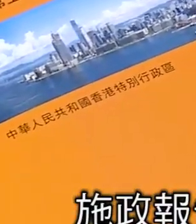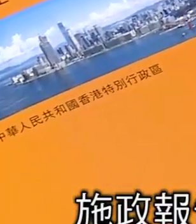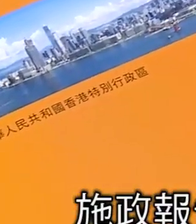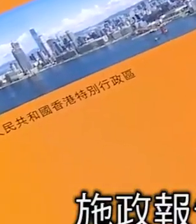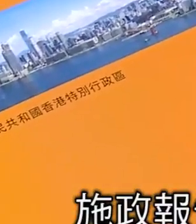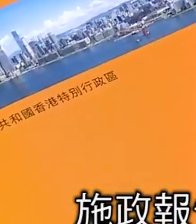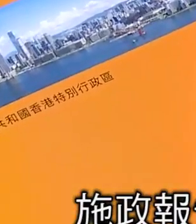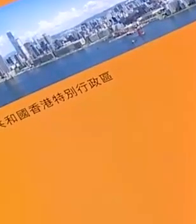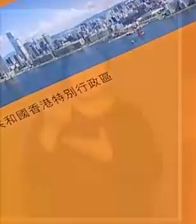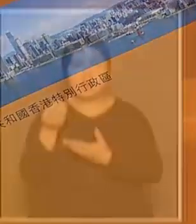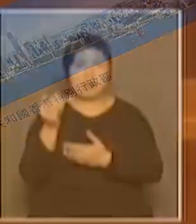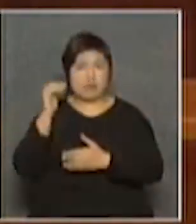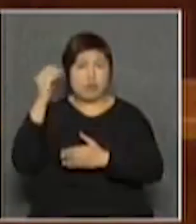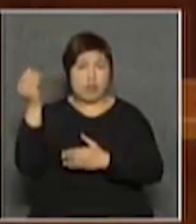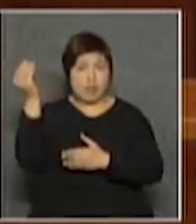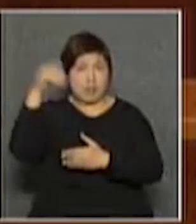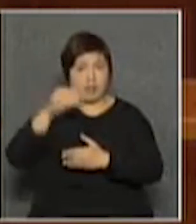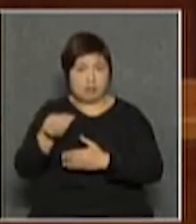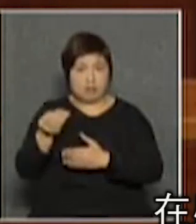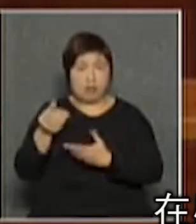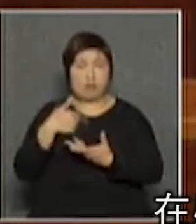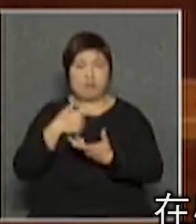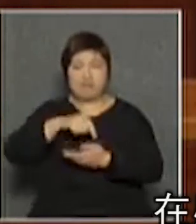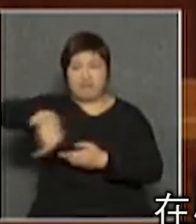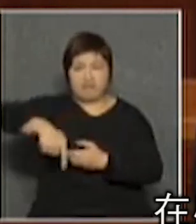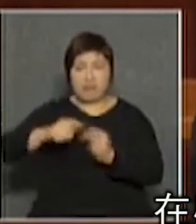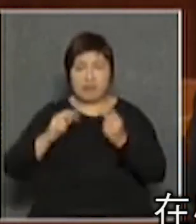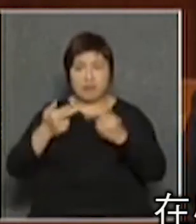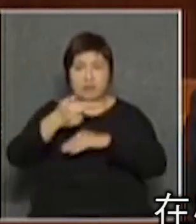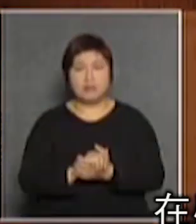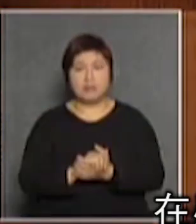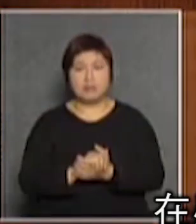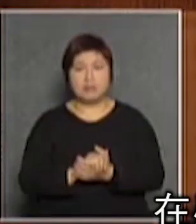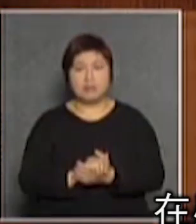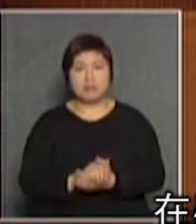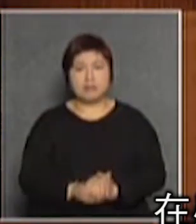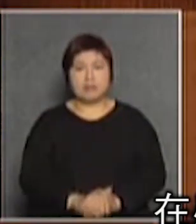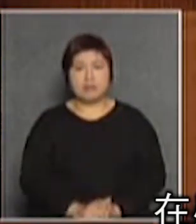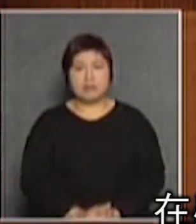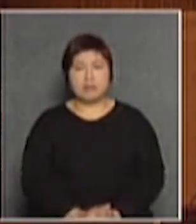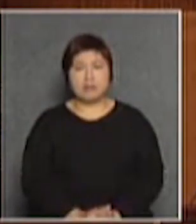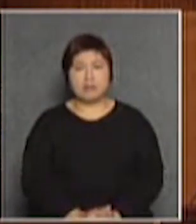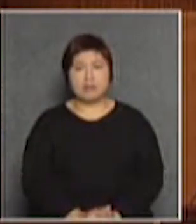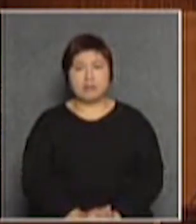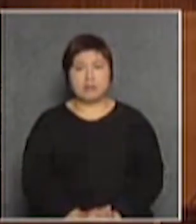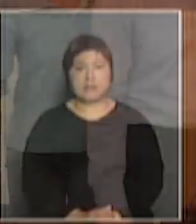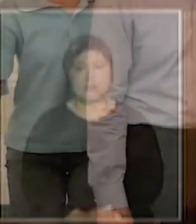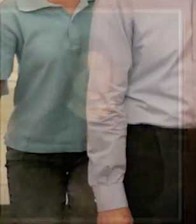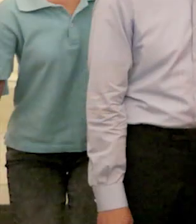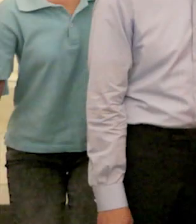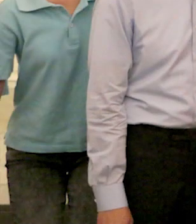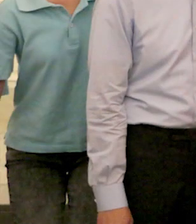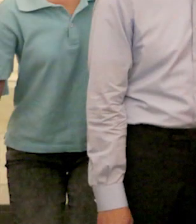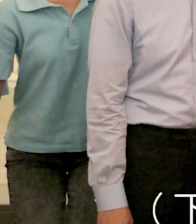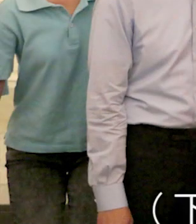都係比較深。作為香港市民嘅我咧，喺感謝梁特首同佢嘅團隊之餘咧，都希望喺呢個基礎